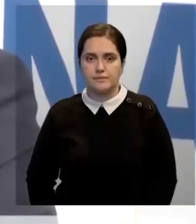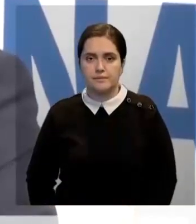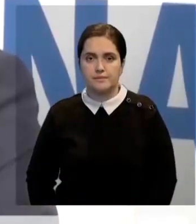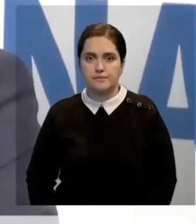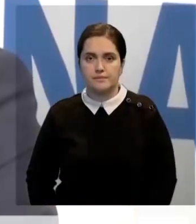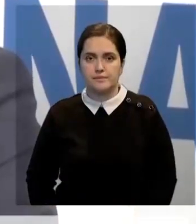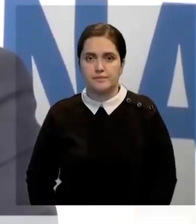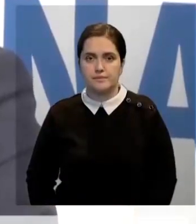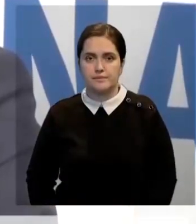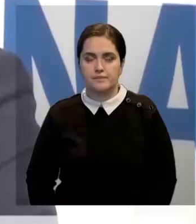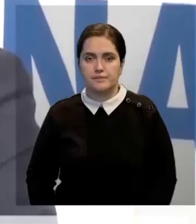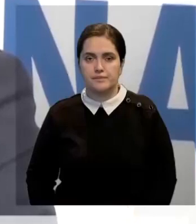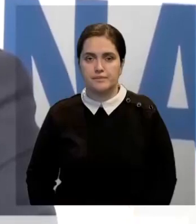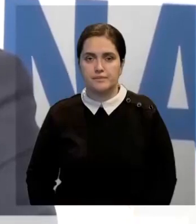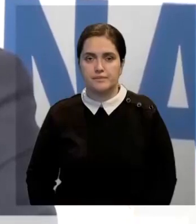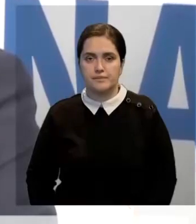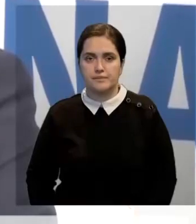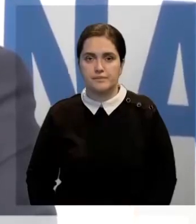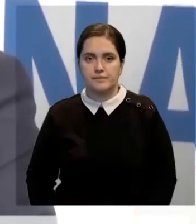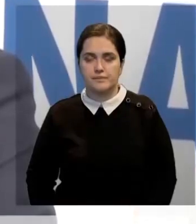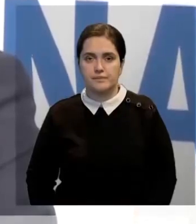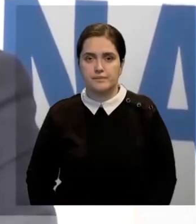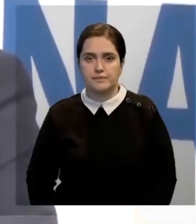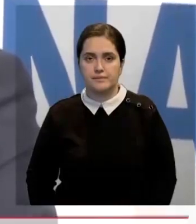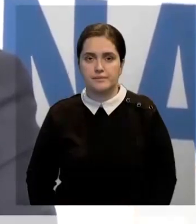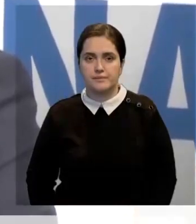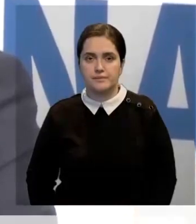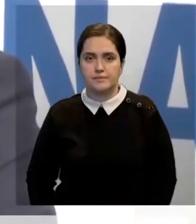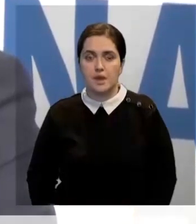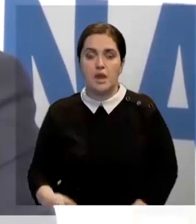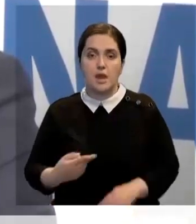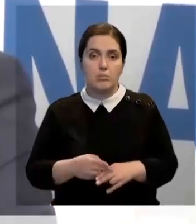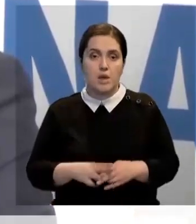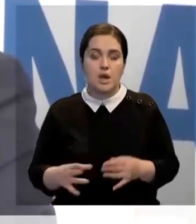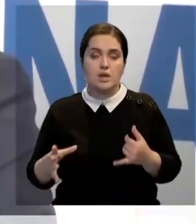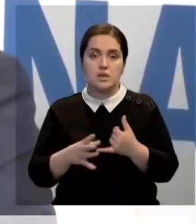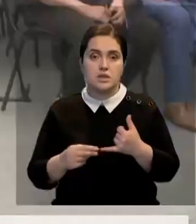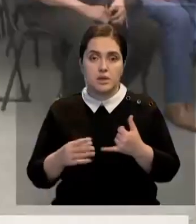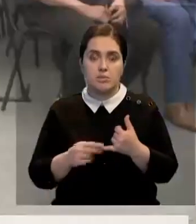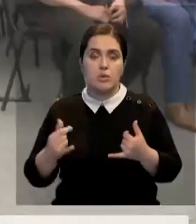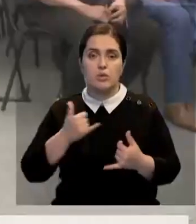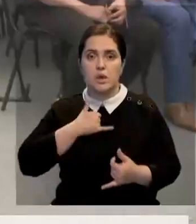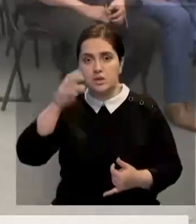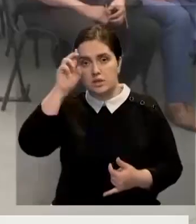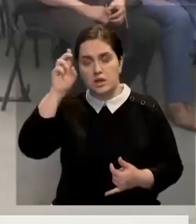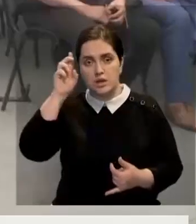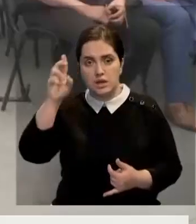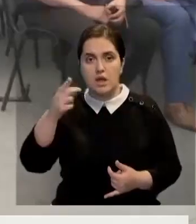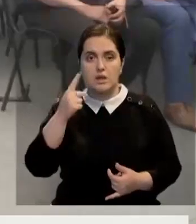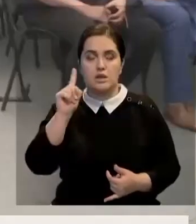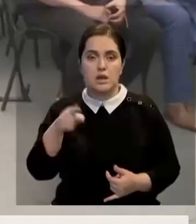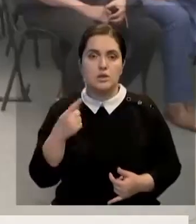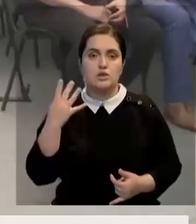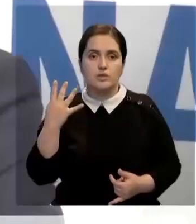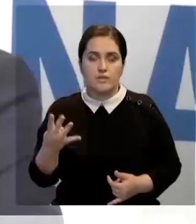особенная, владеет чуть более 5% земли в нашей стране. В частности, 1/4